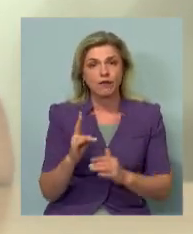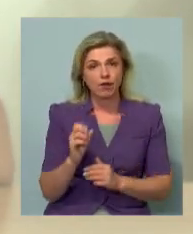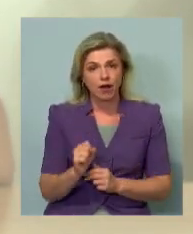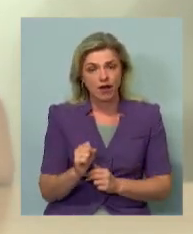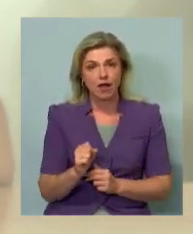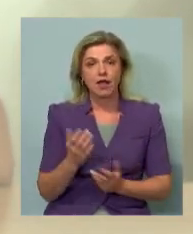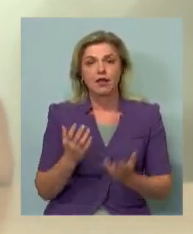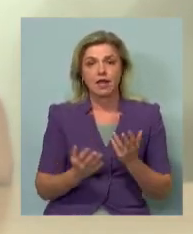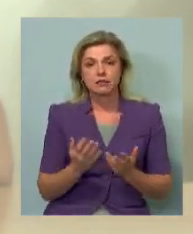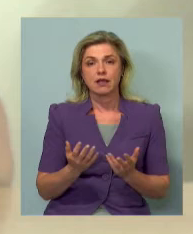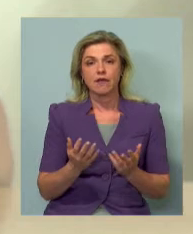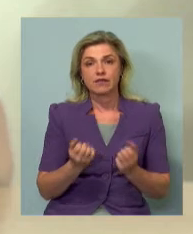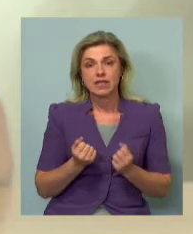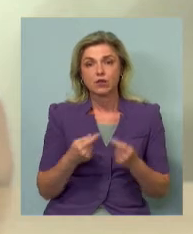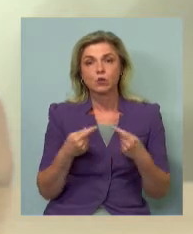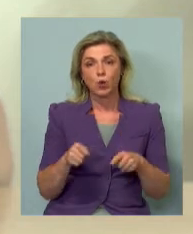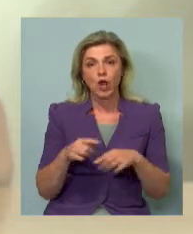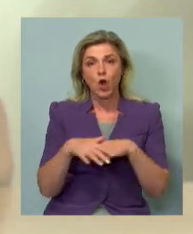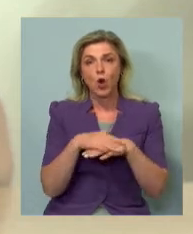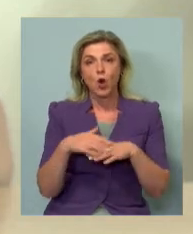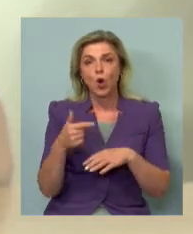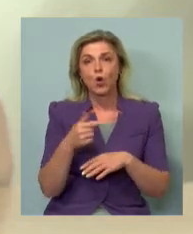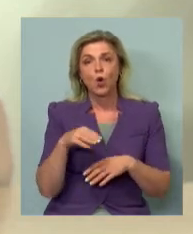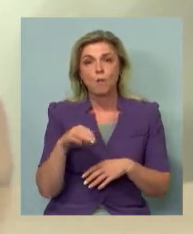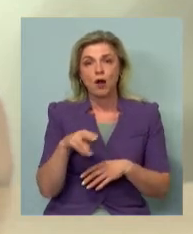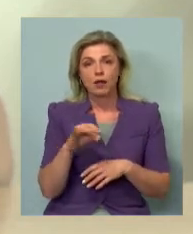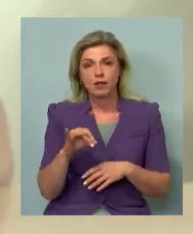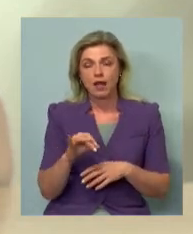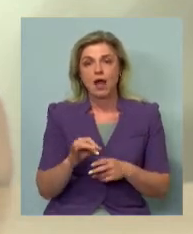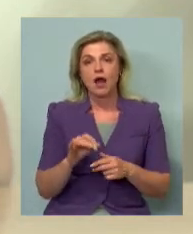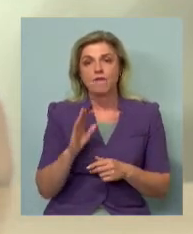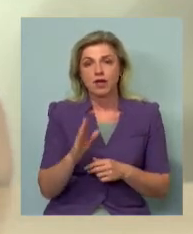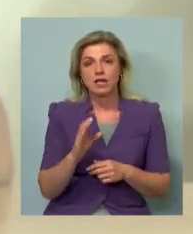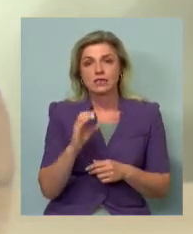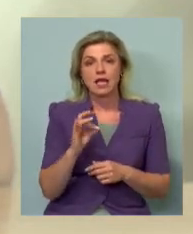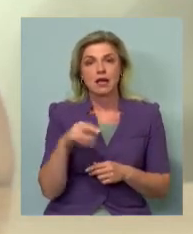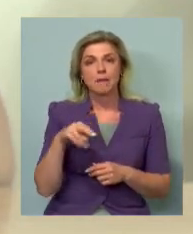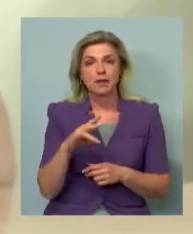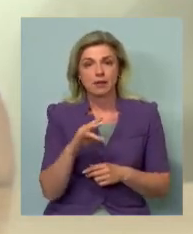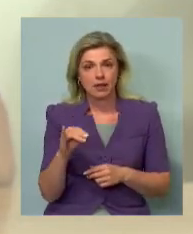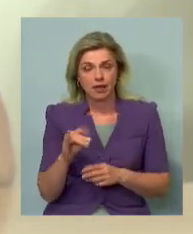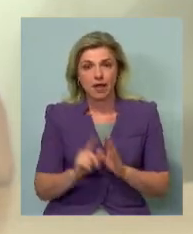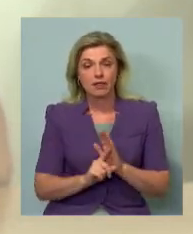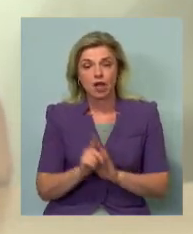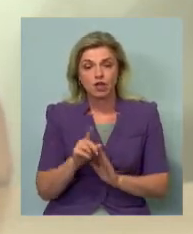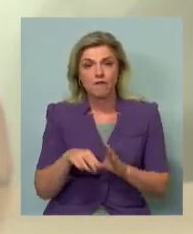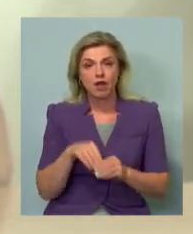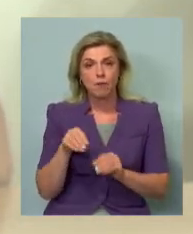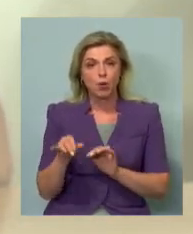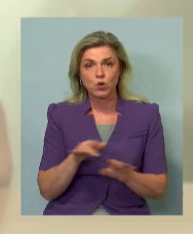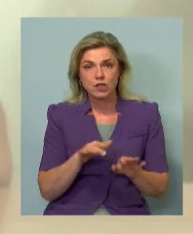взяти інші громади, особливо ті, які не протезовані, у серпні місяці на початок виборчого процесу, там